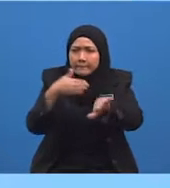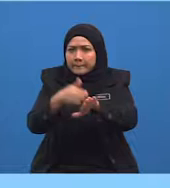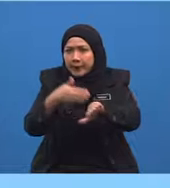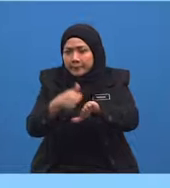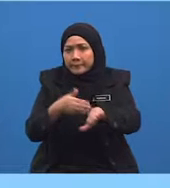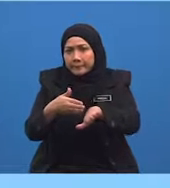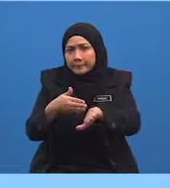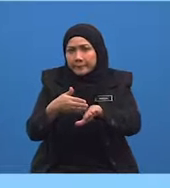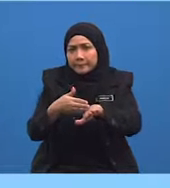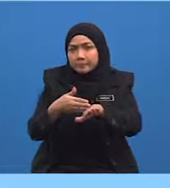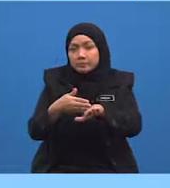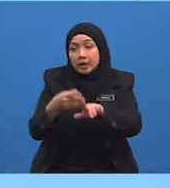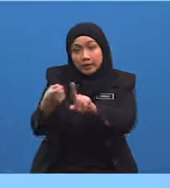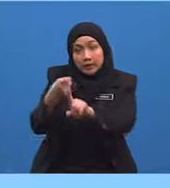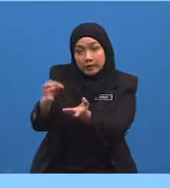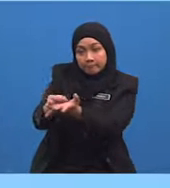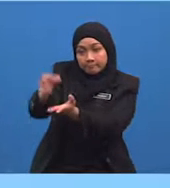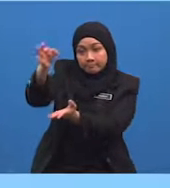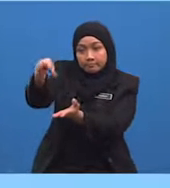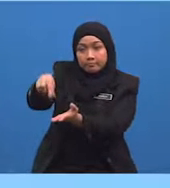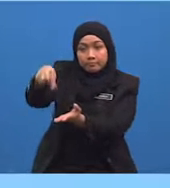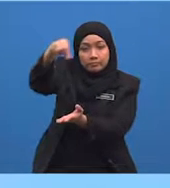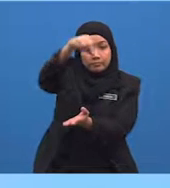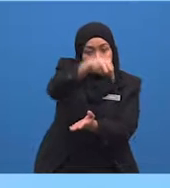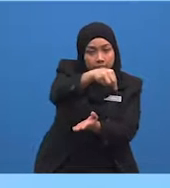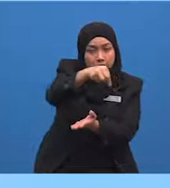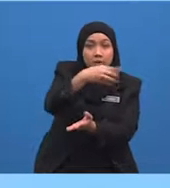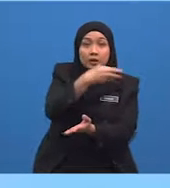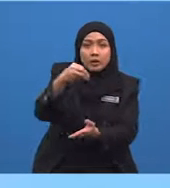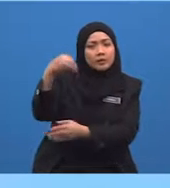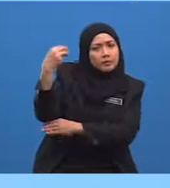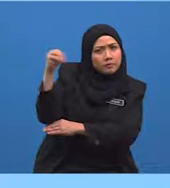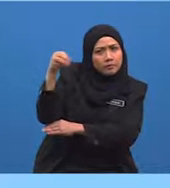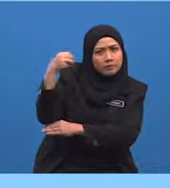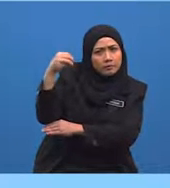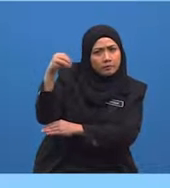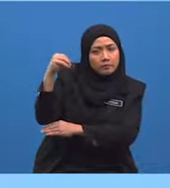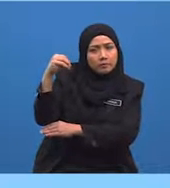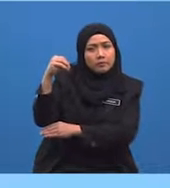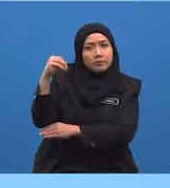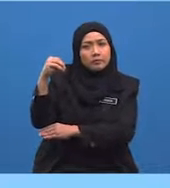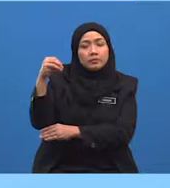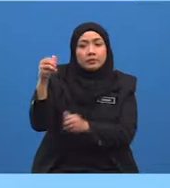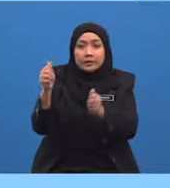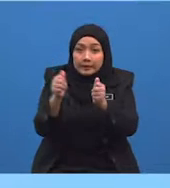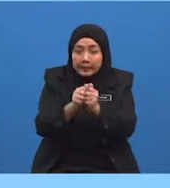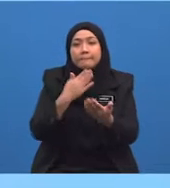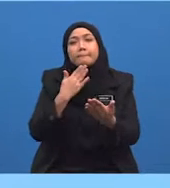perlahan-lahan dari buret sambil menggoncangkan kelalang kon dengan cermat.